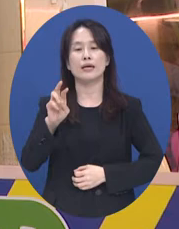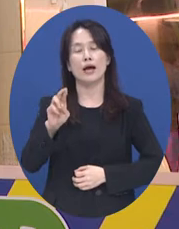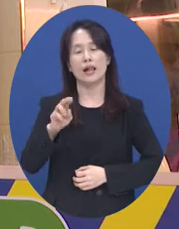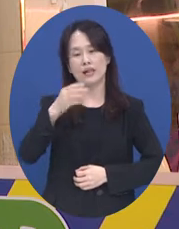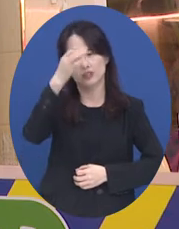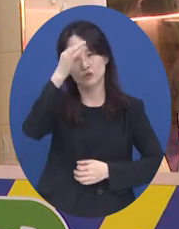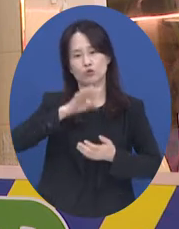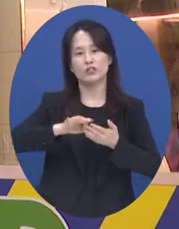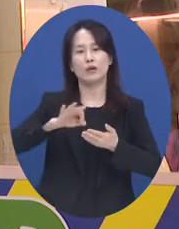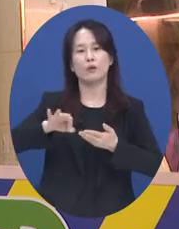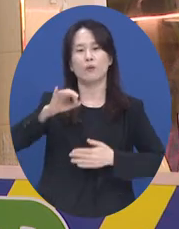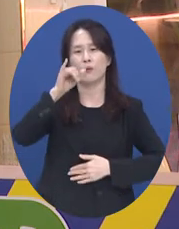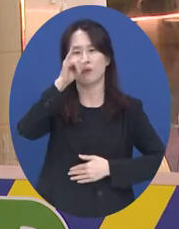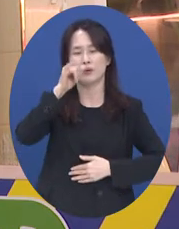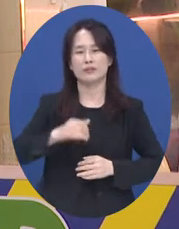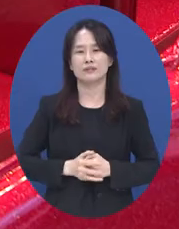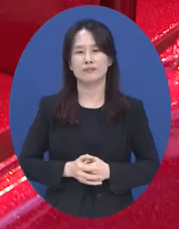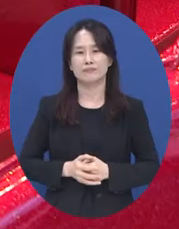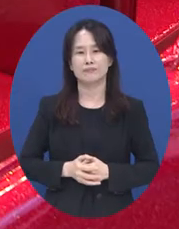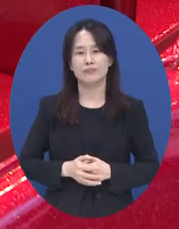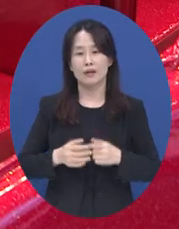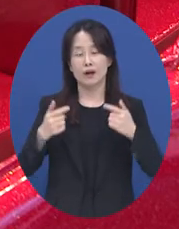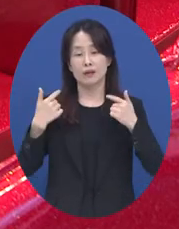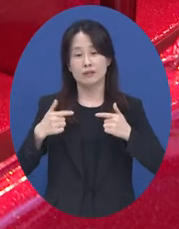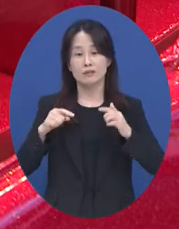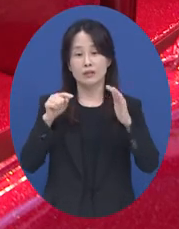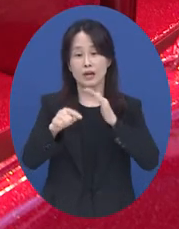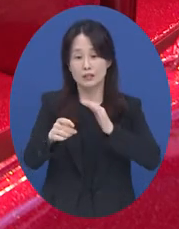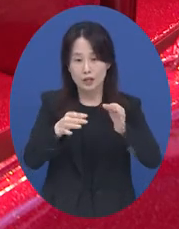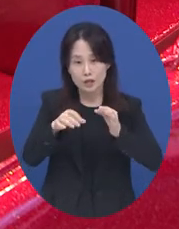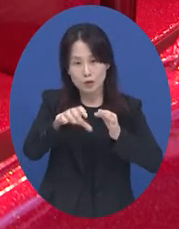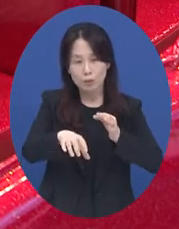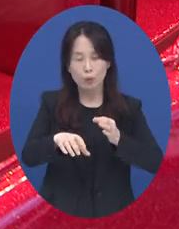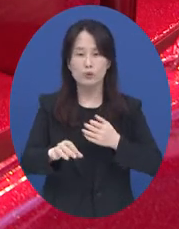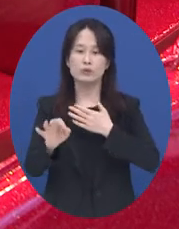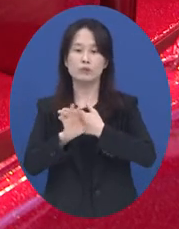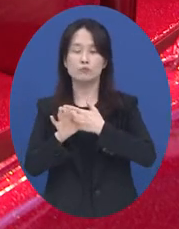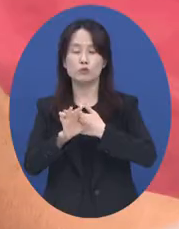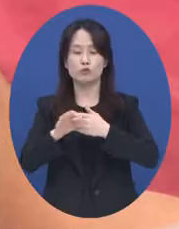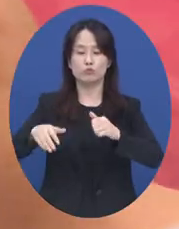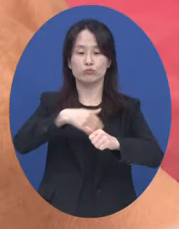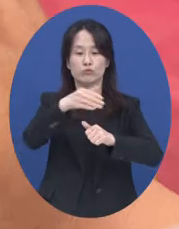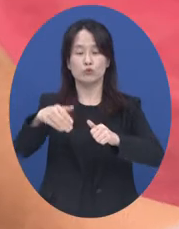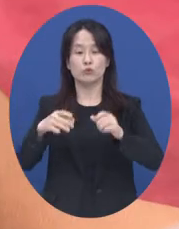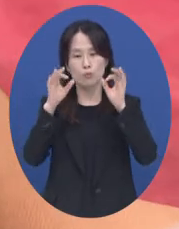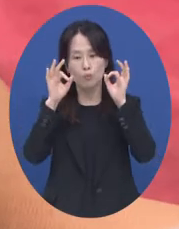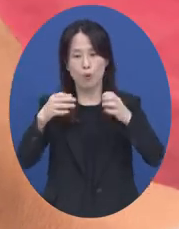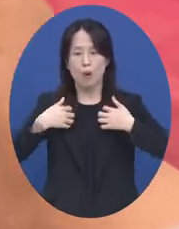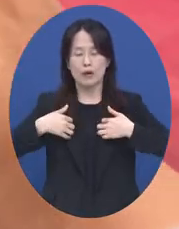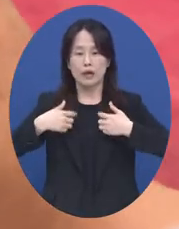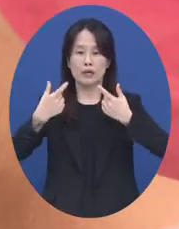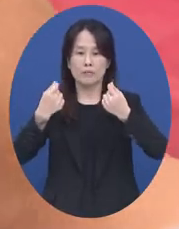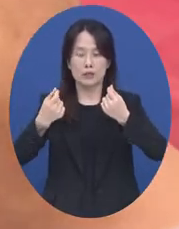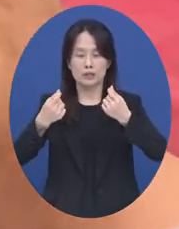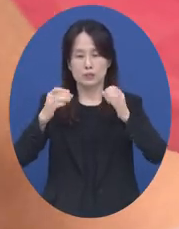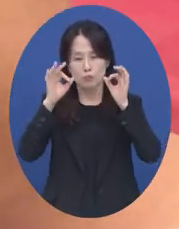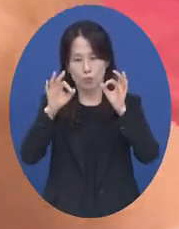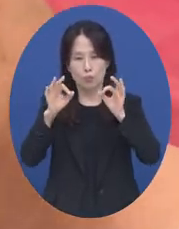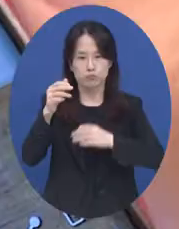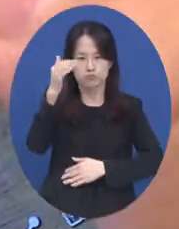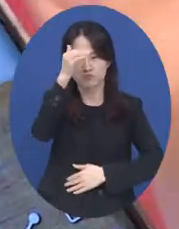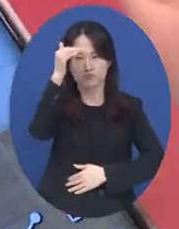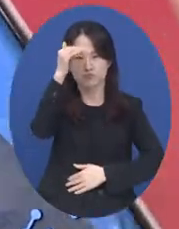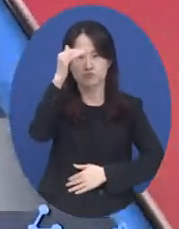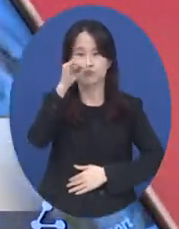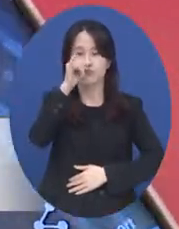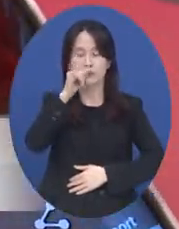들어가 재미를 더합니다. 늘 가던 가게를 가상 공간으로 만들어 모바일 게임하듯 할인 쿠폰을 찾아보도록